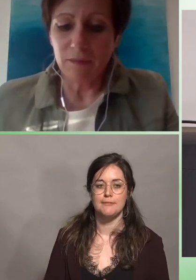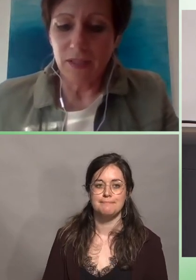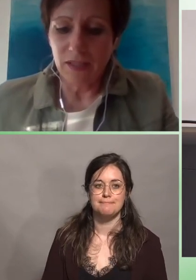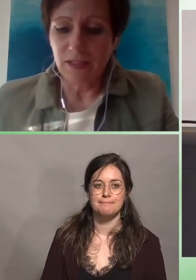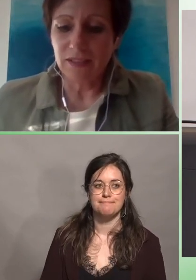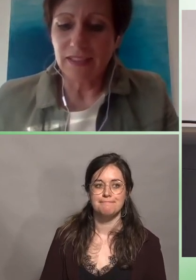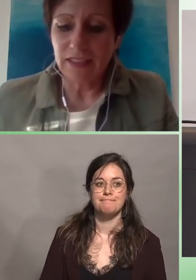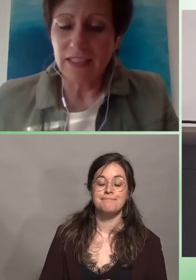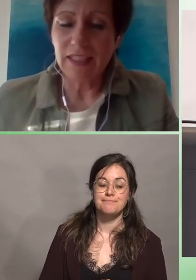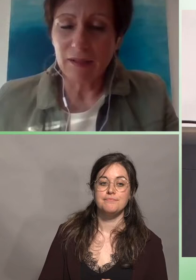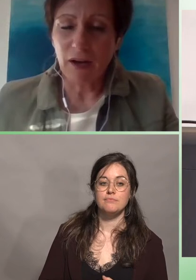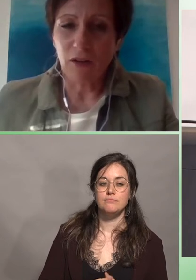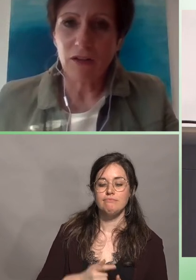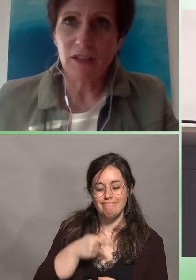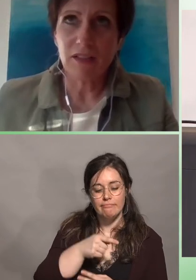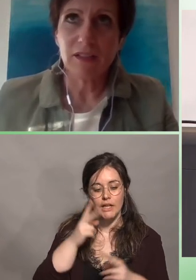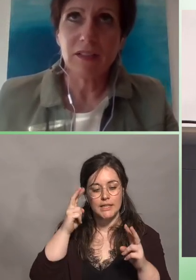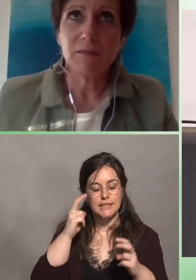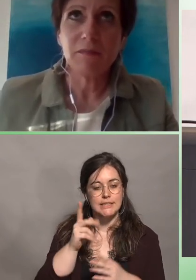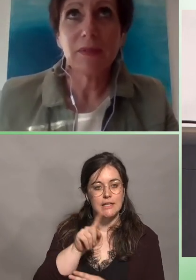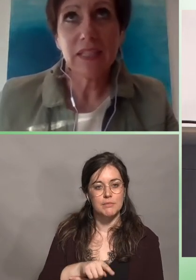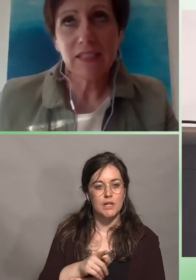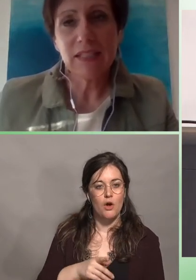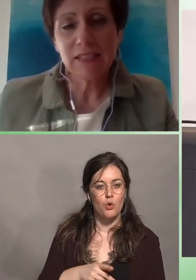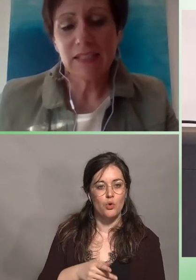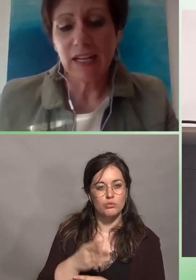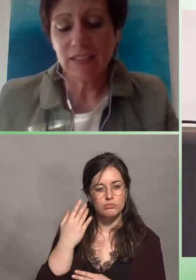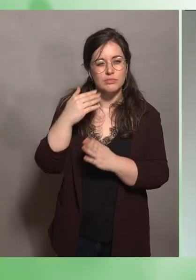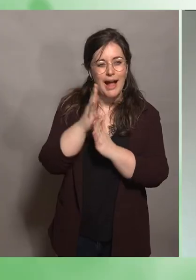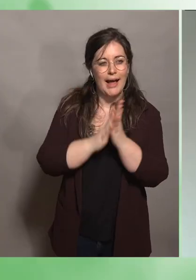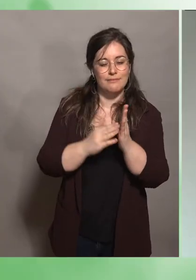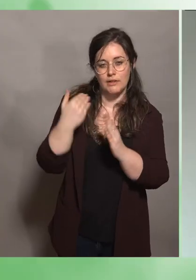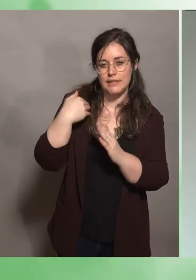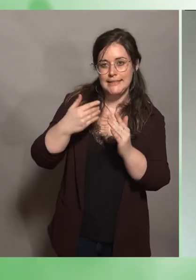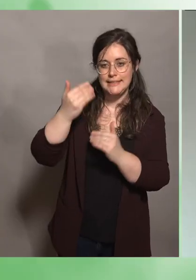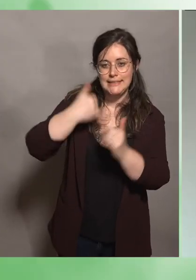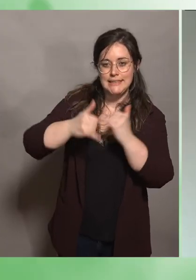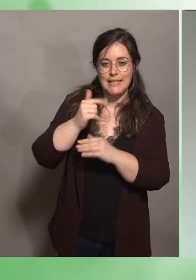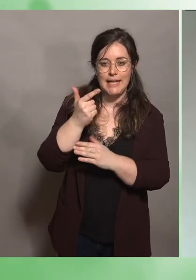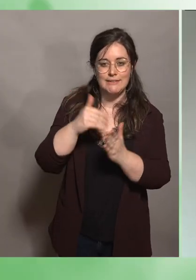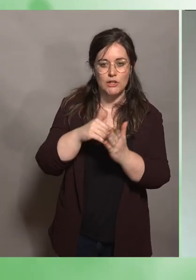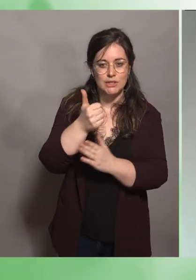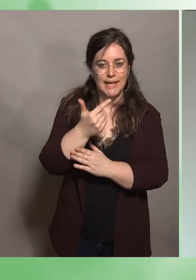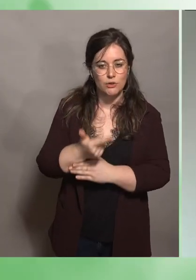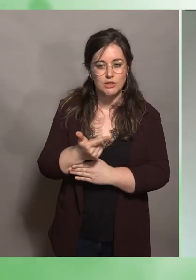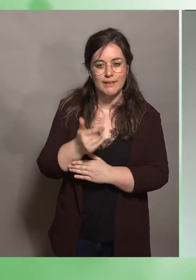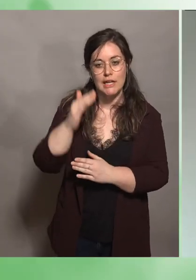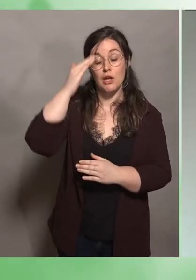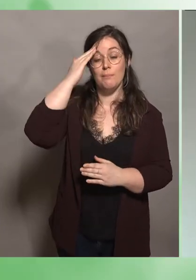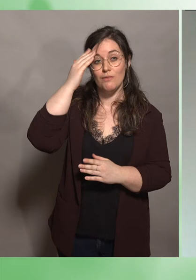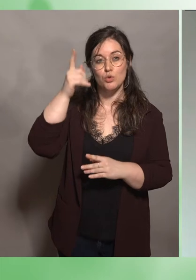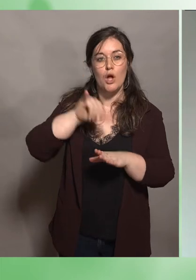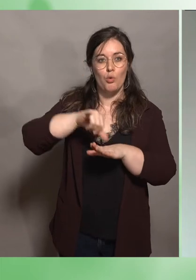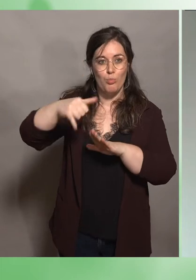Also wir haben dieses Thema auch im Beginn des letzten Jahres, also in 2021, bewusst als auch